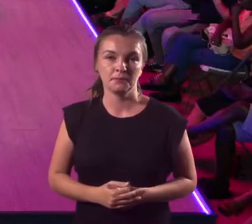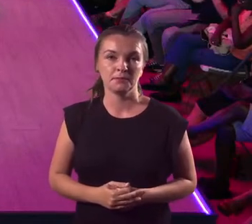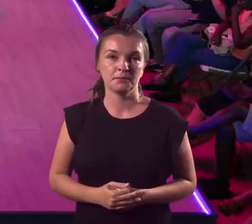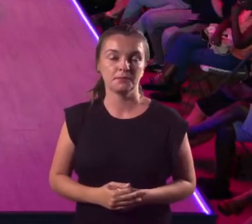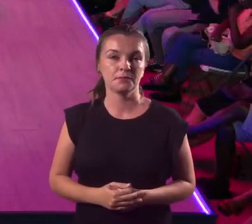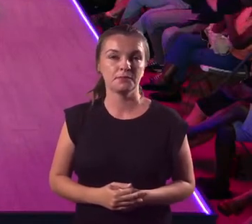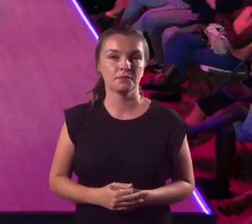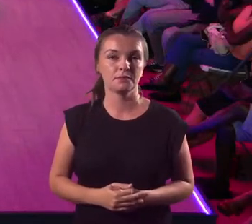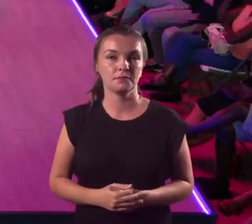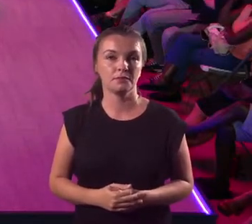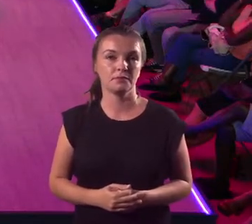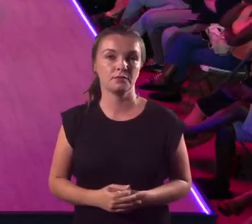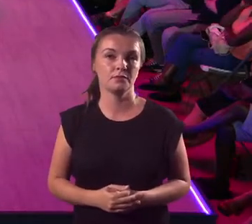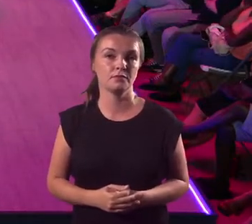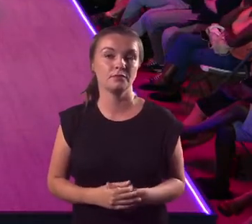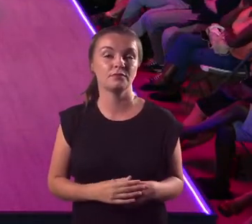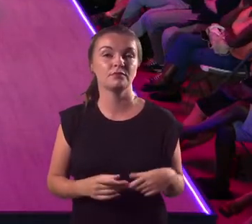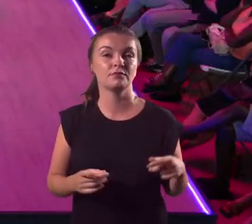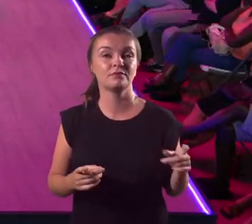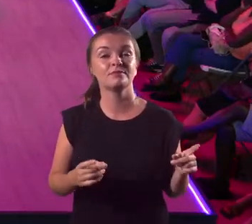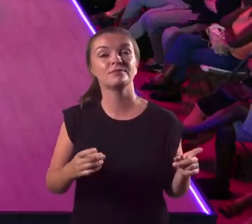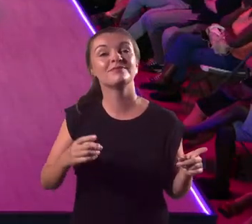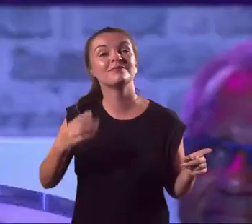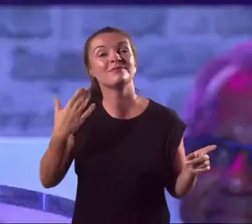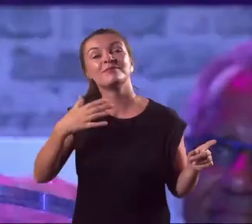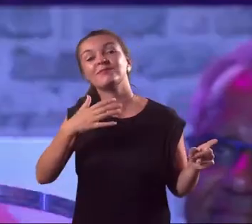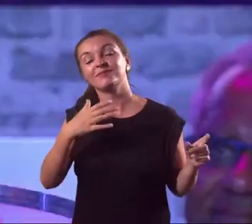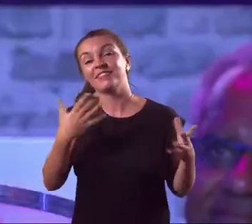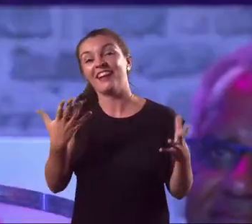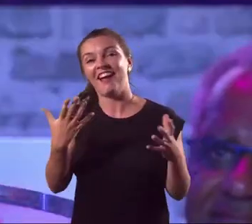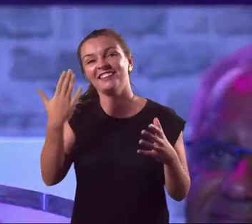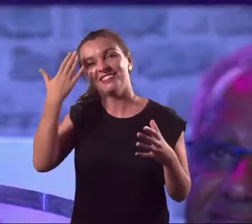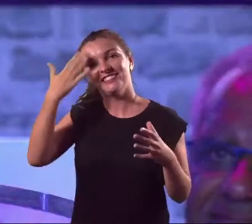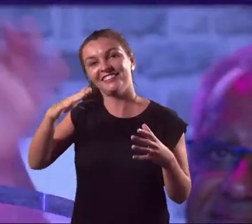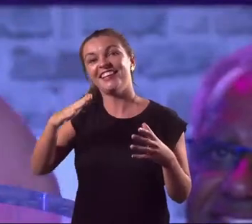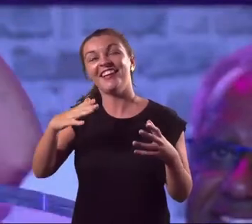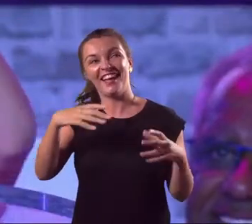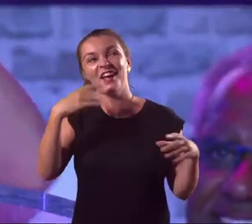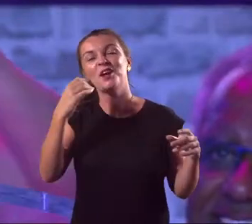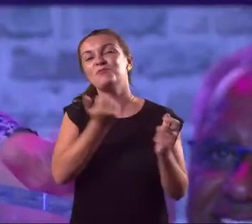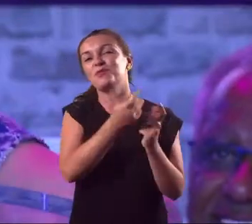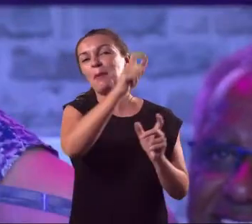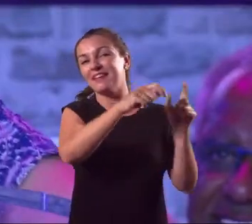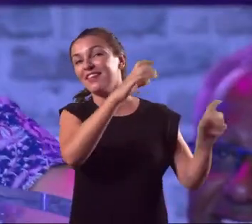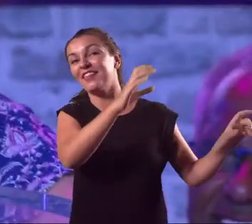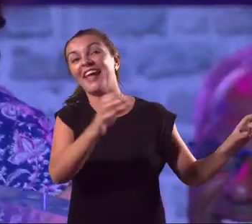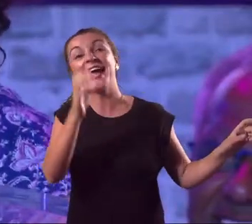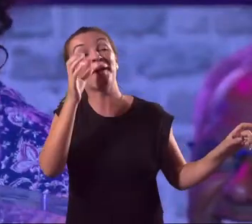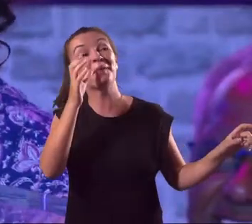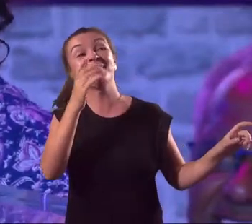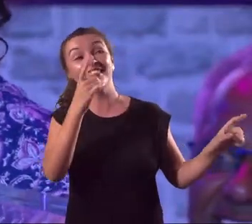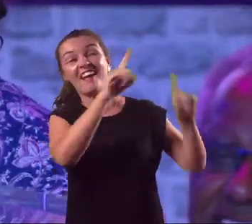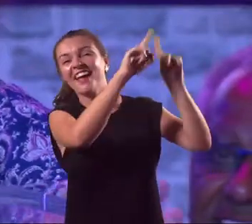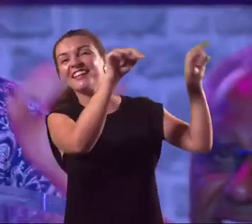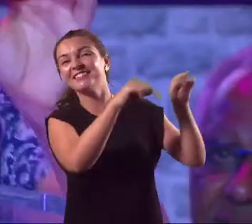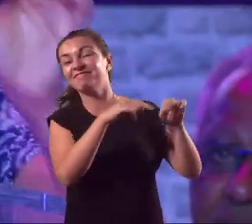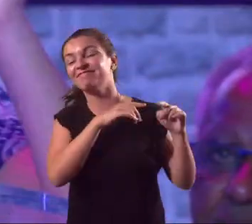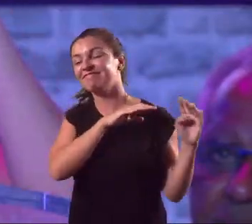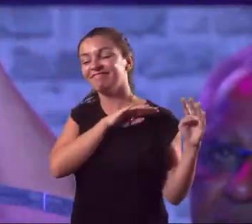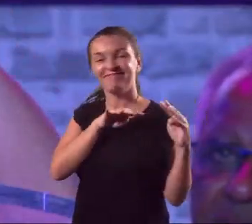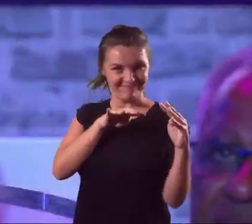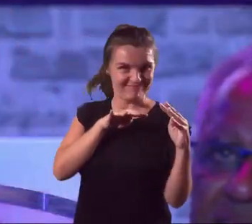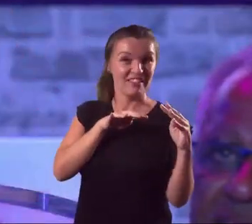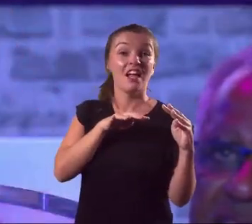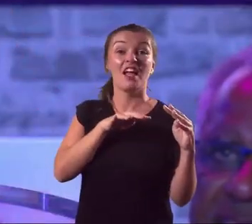Et puis, pour ceux qui nous écoutent, parce que je sais qu'il y en a qui nous écoutent, même à une heure tardive, mais on veut les saluer depuis l'Hexagone, pour qu'on se